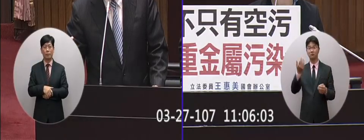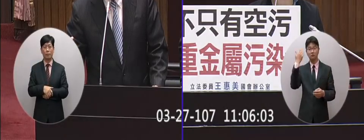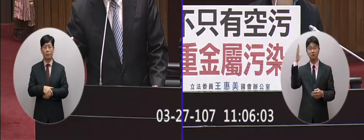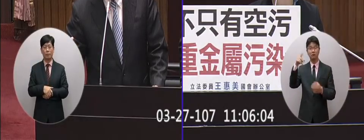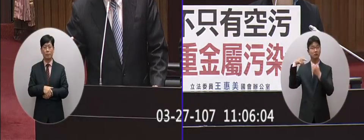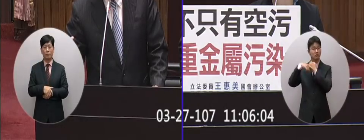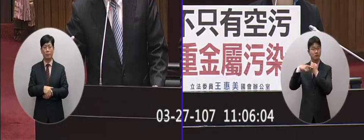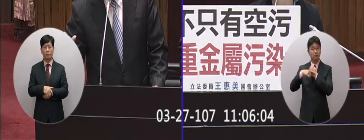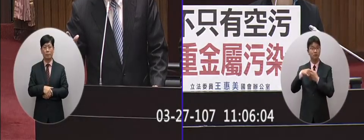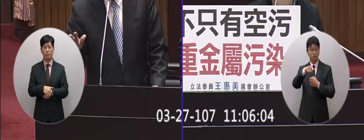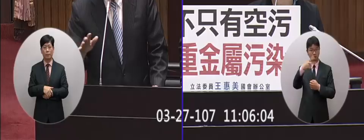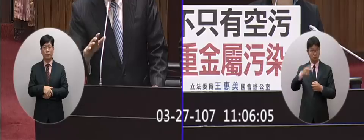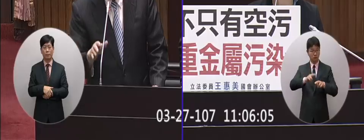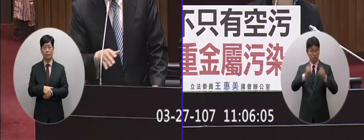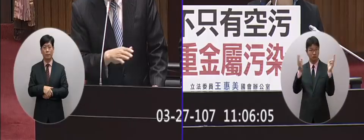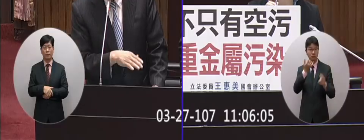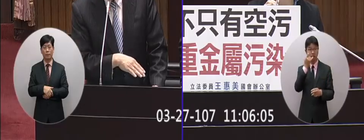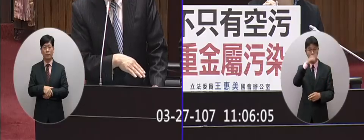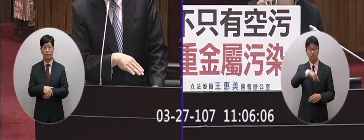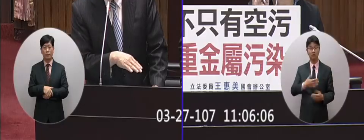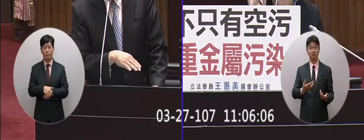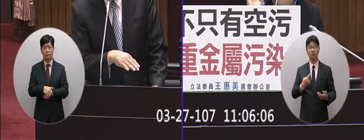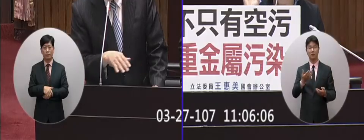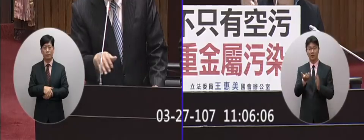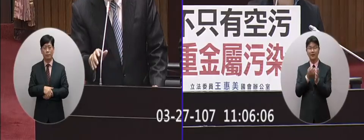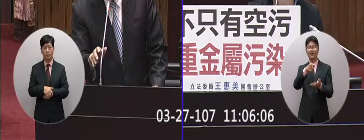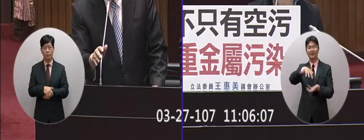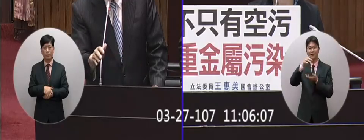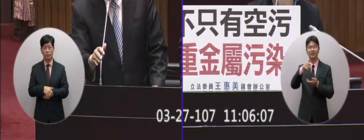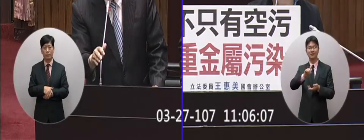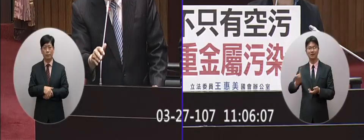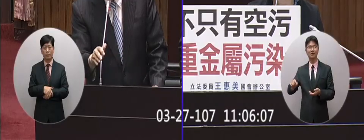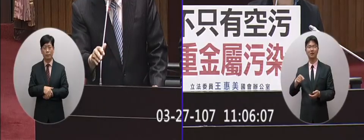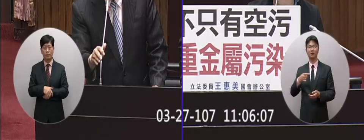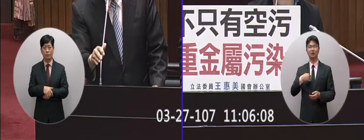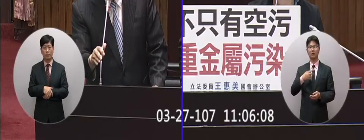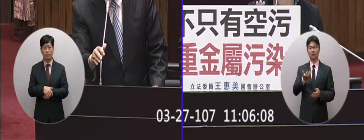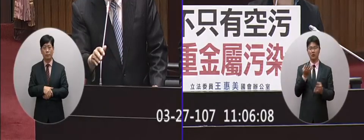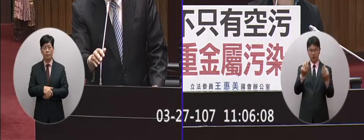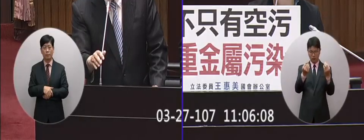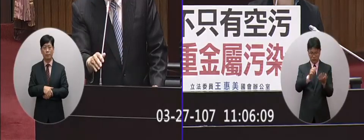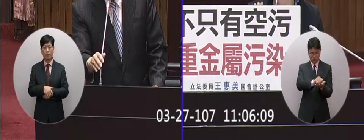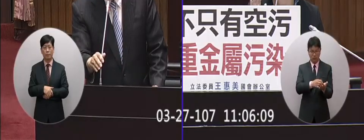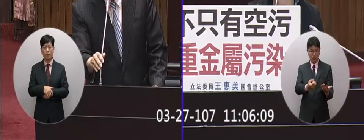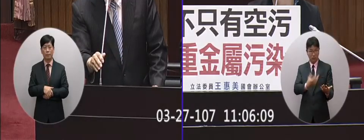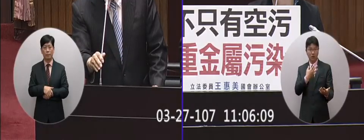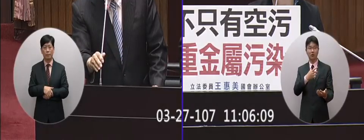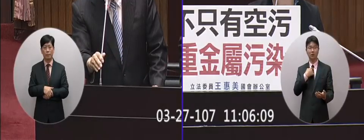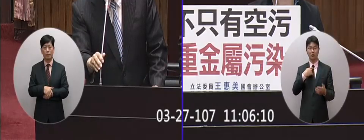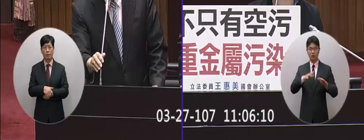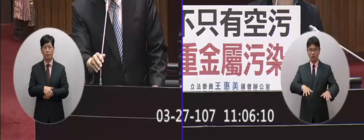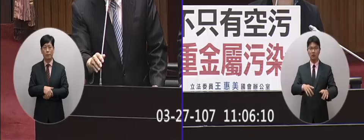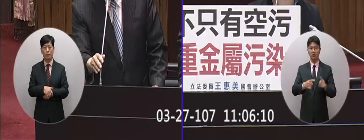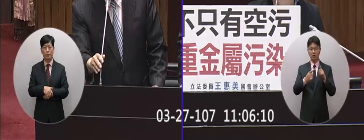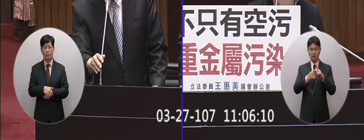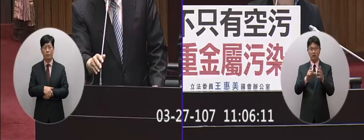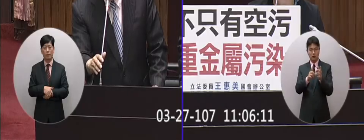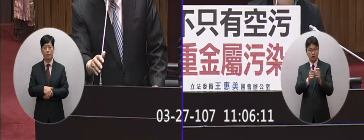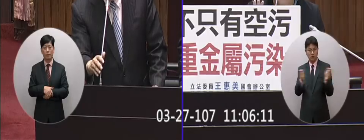有在研究，有没有可能开放？除了这些，我跟你讲，因为我的数字告诉我们，我们长期性的需要到一万多